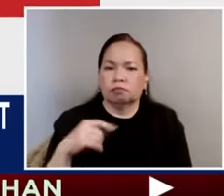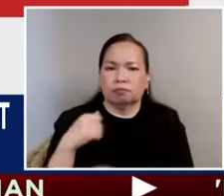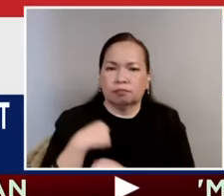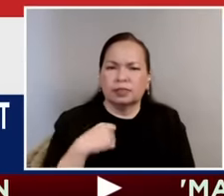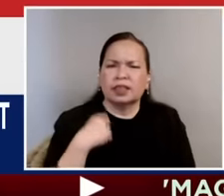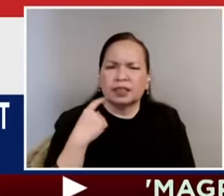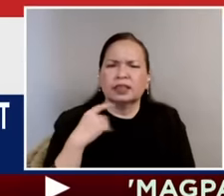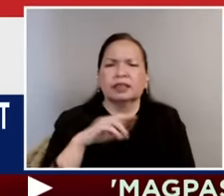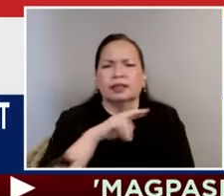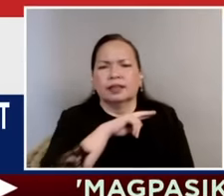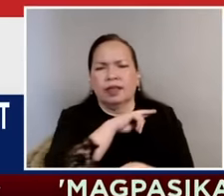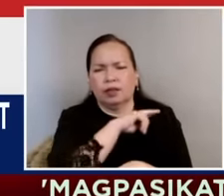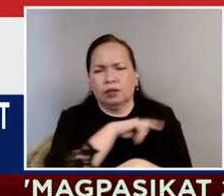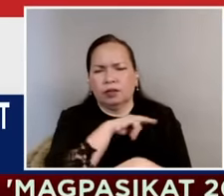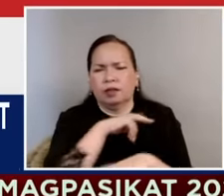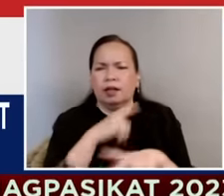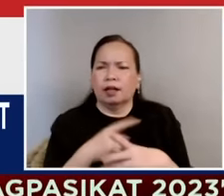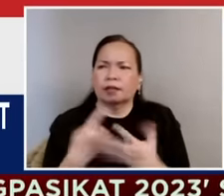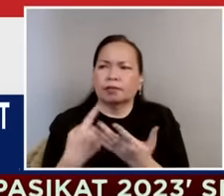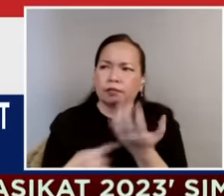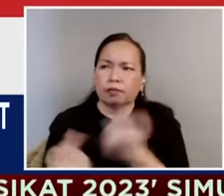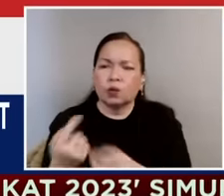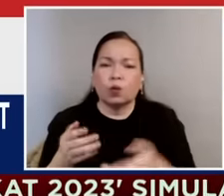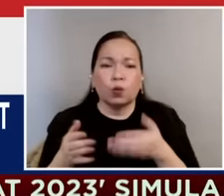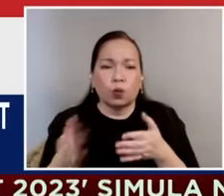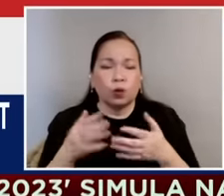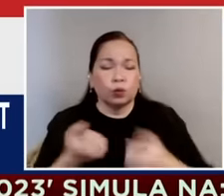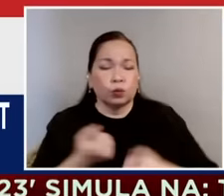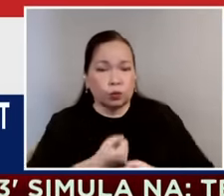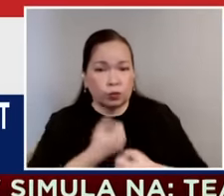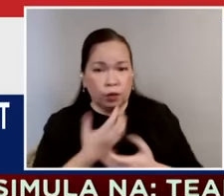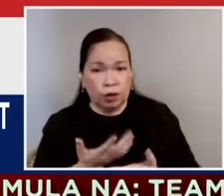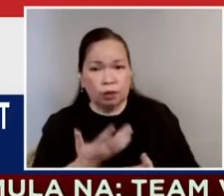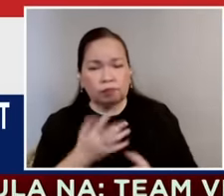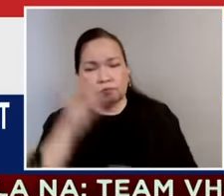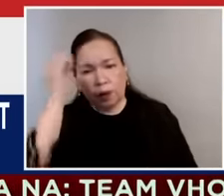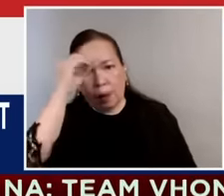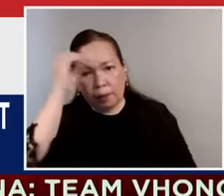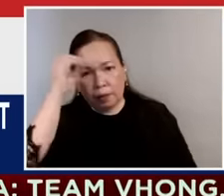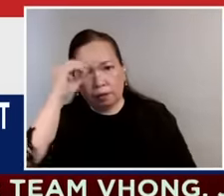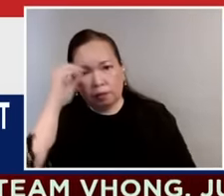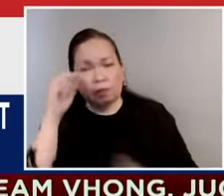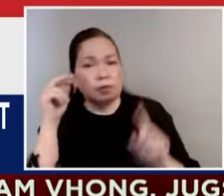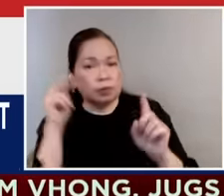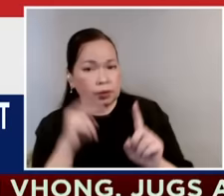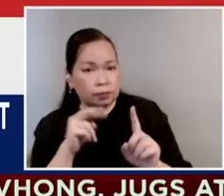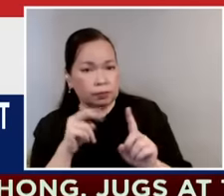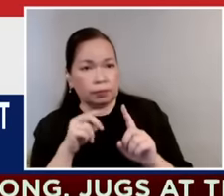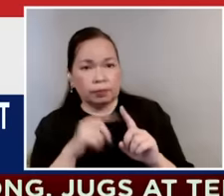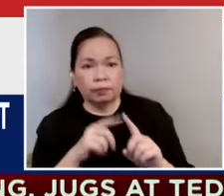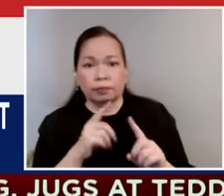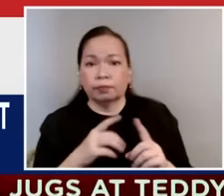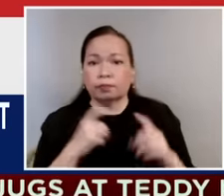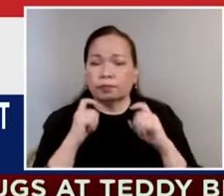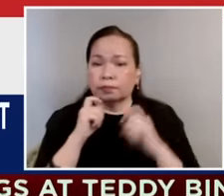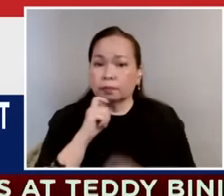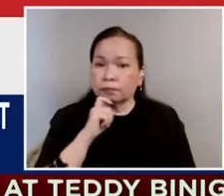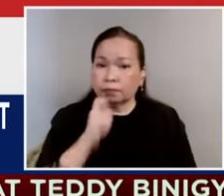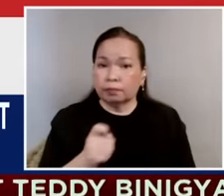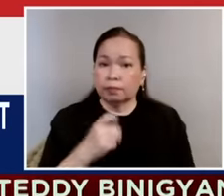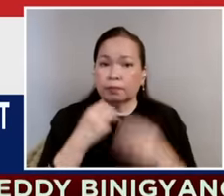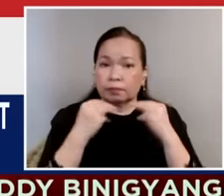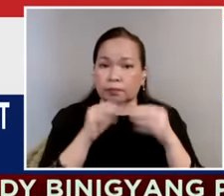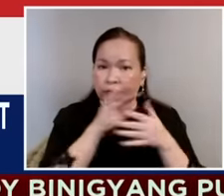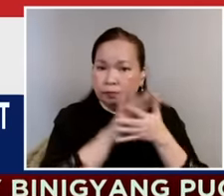ng demokratikong paraan ng pagpapahayag ng opinyon at pananaw. Sa isang text message, sinabi naman ni Lacson na bahagi ito